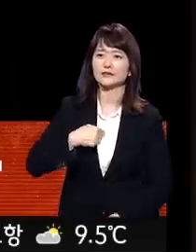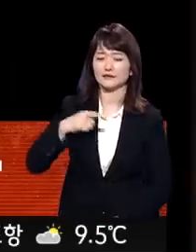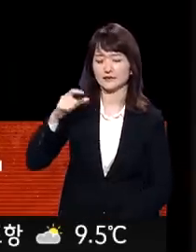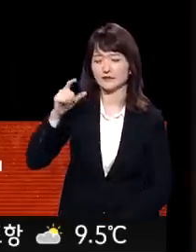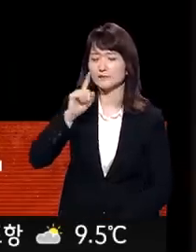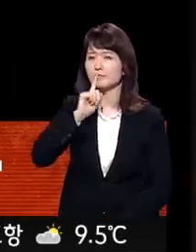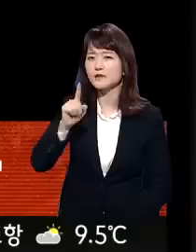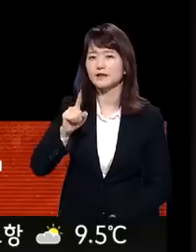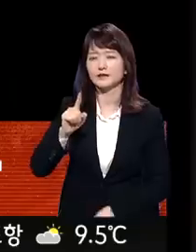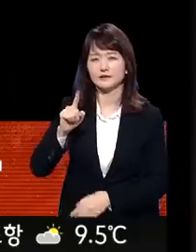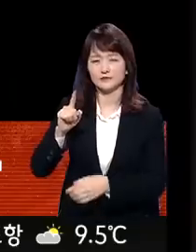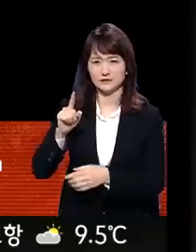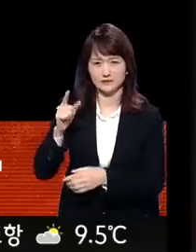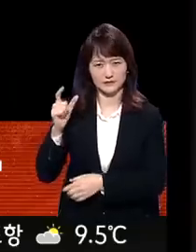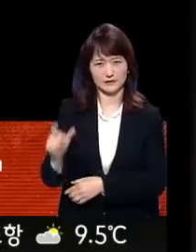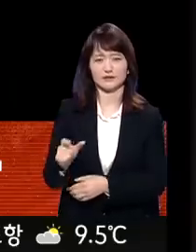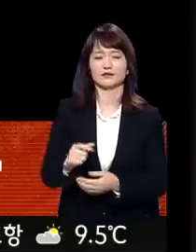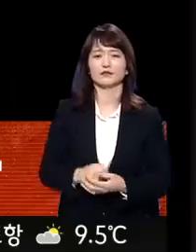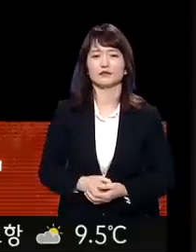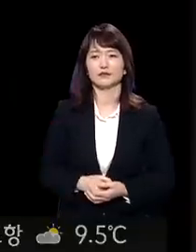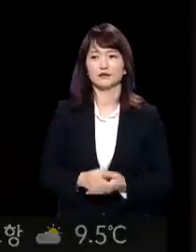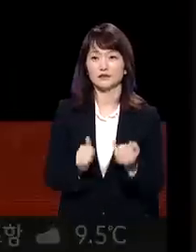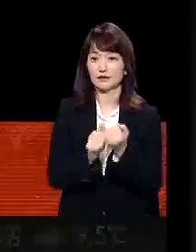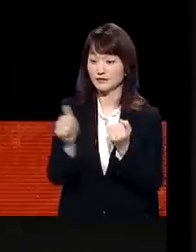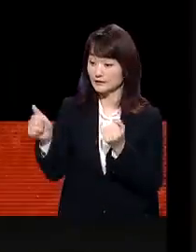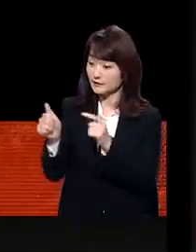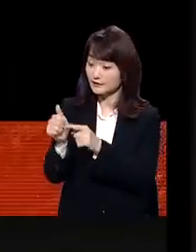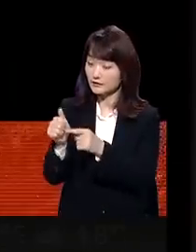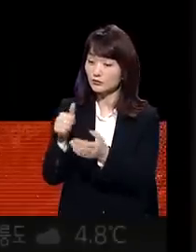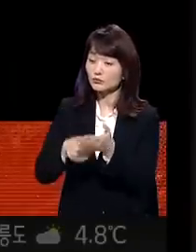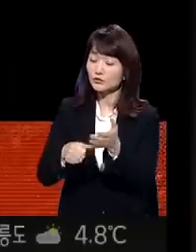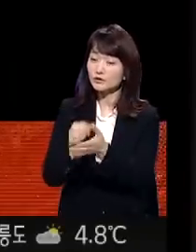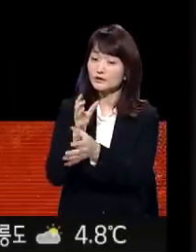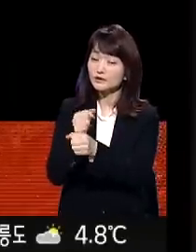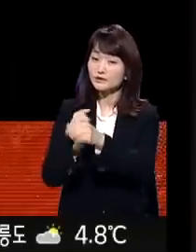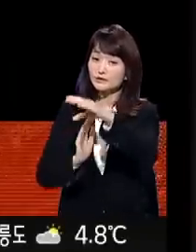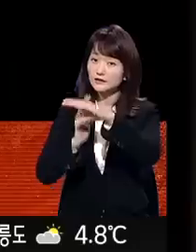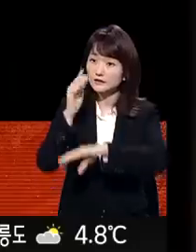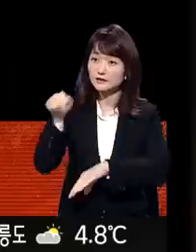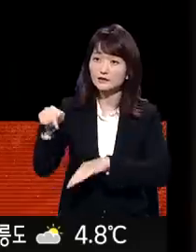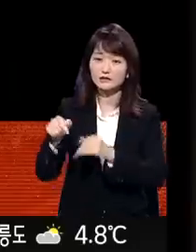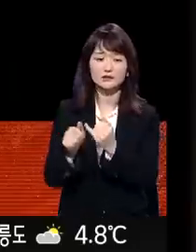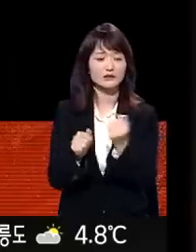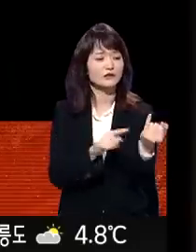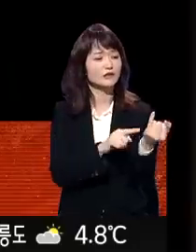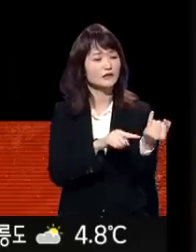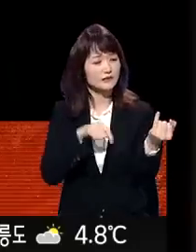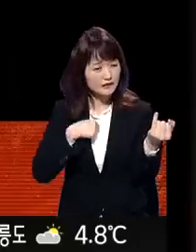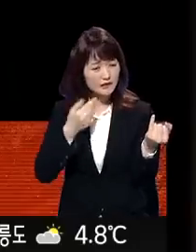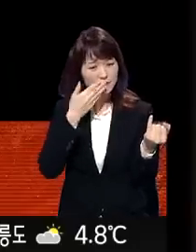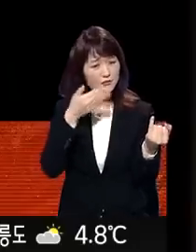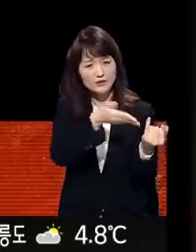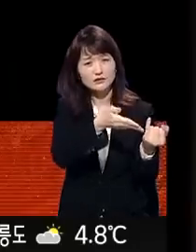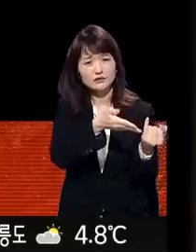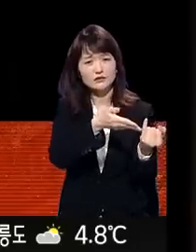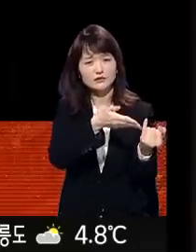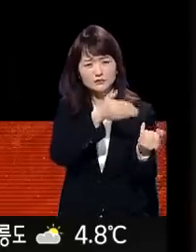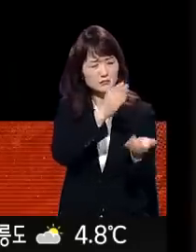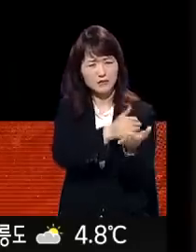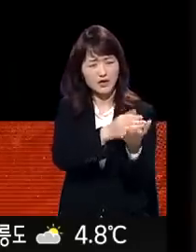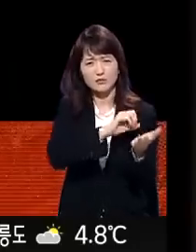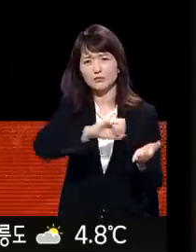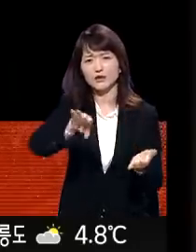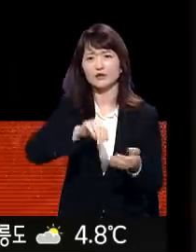굽히지 않는다고 하는데요. 예를 들어서 이 남편은 유통기한이 지난 그런 음식이 있으면 아내가 자기가 먹겠다고 해도 무조건 버린다고